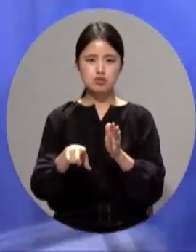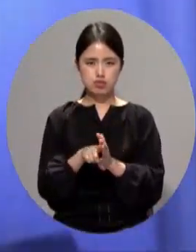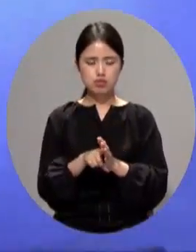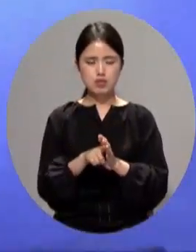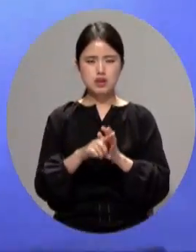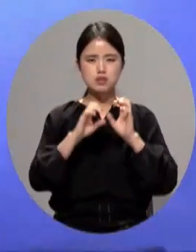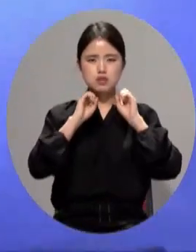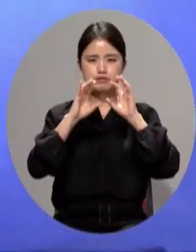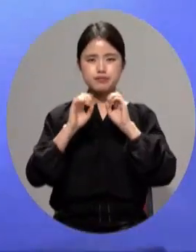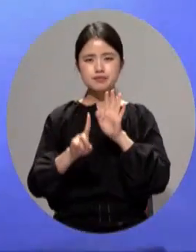홍보 캠페인을 병행할 계획입니다